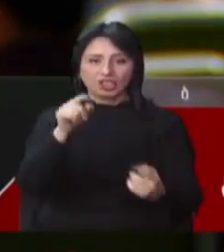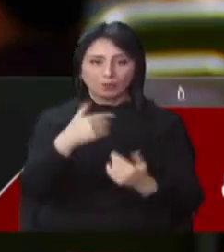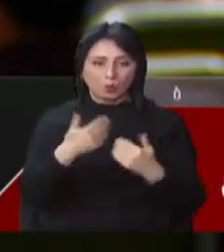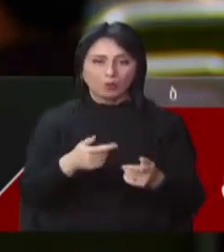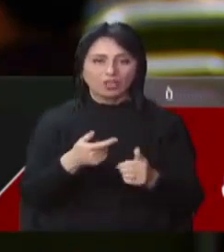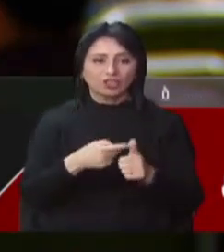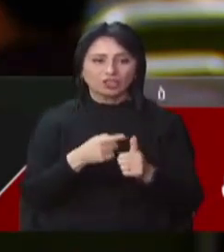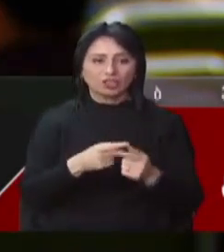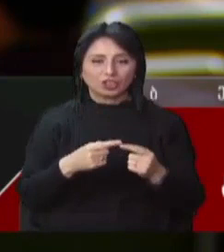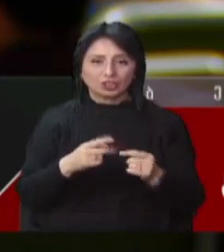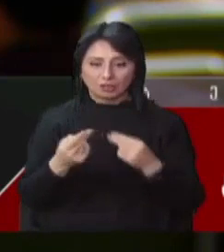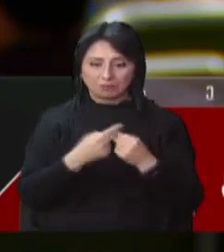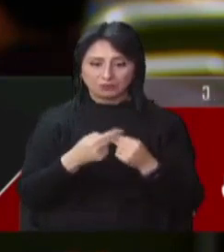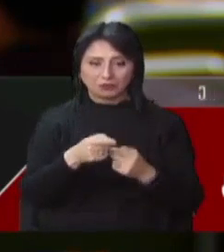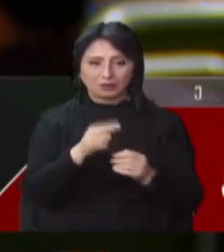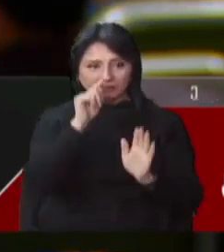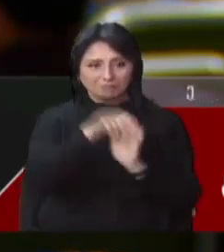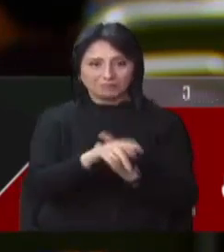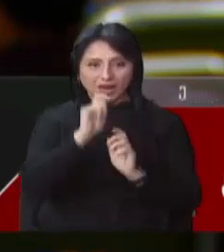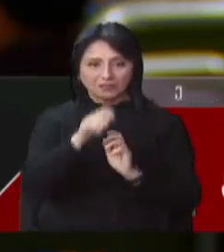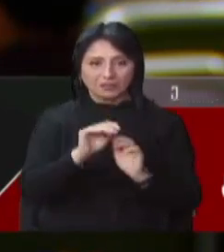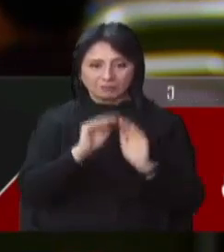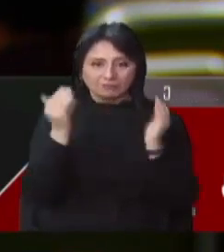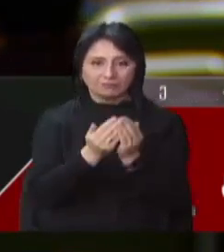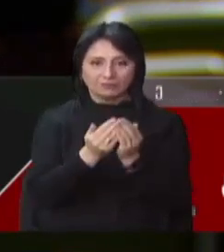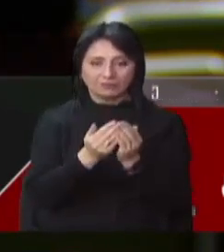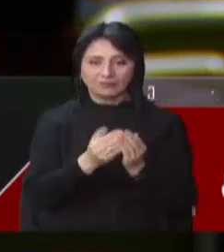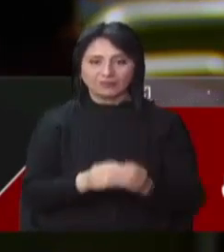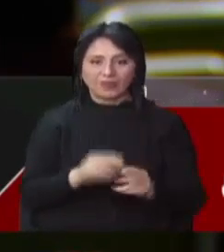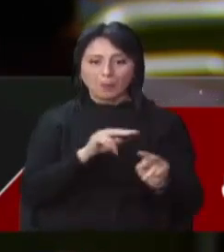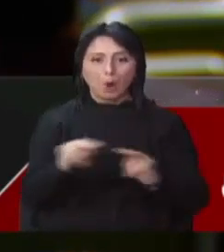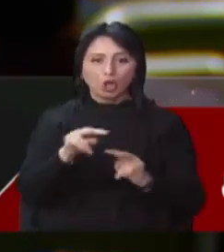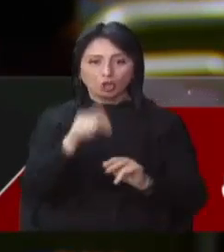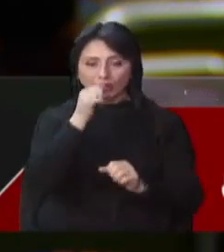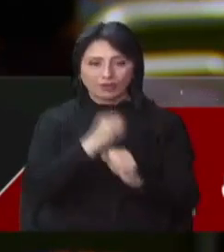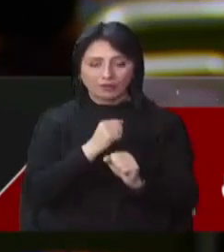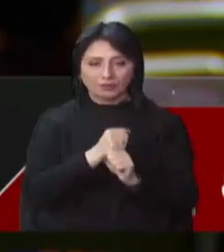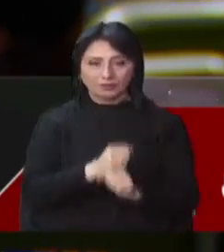შესაბამისად ეს ძალიან გვიშლის ხელს ჩვენ მონიტორინგის განხორციელებაში.